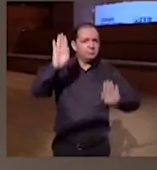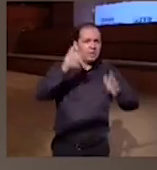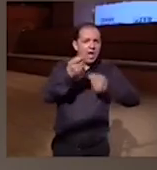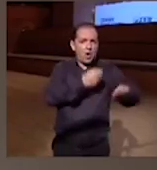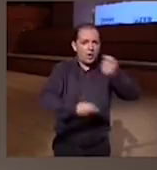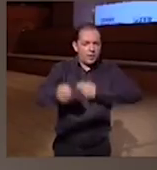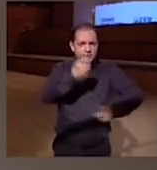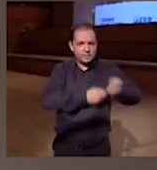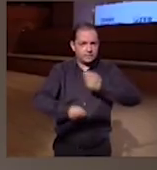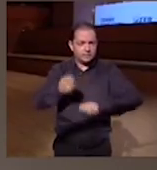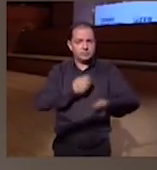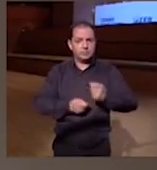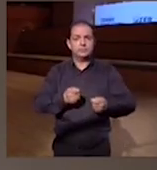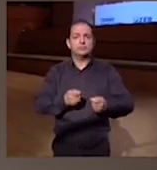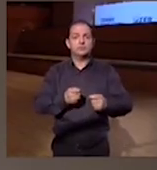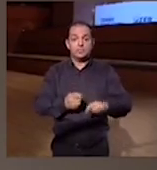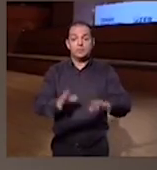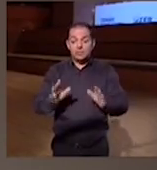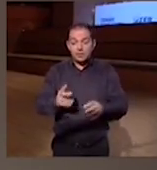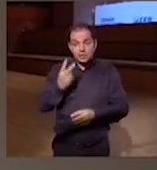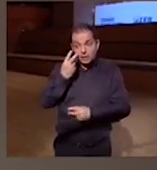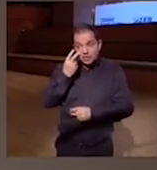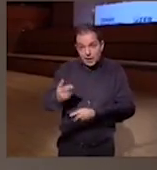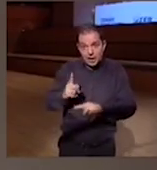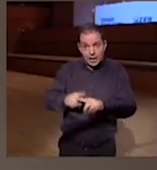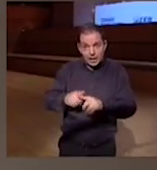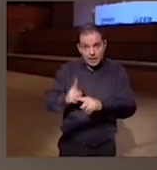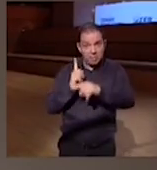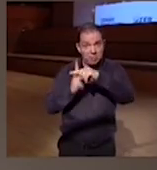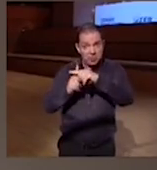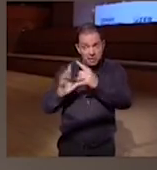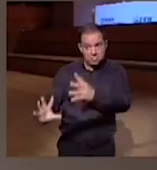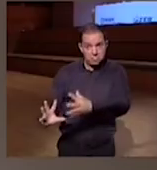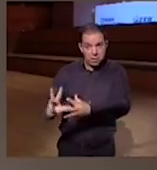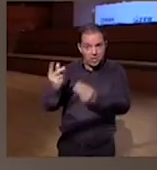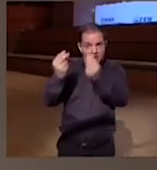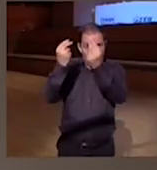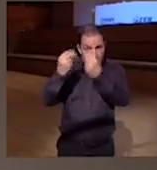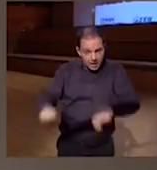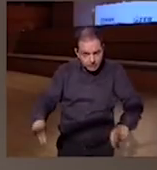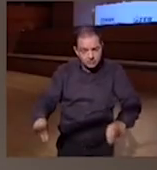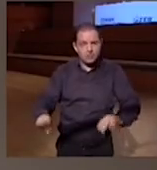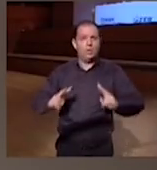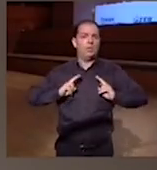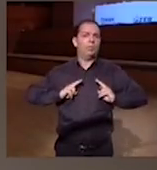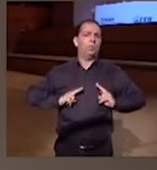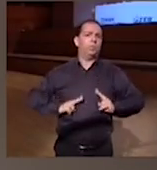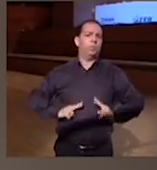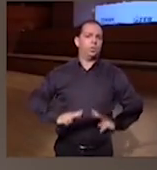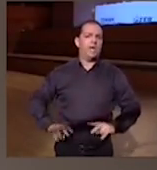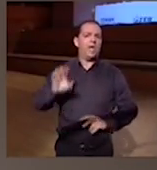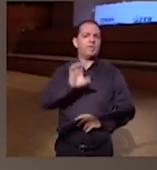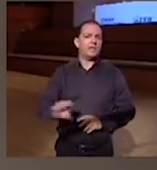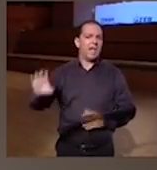η θετική κατάληξη της ελληνικής περιπέτειας είναι πιο αναγκαία από ποτέ για το σύνολο της Ευρωζώνης, για το σύνολο